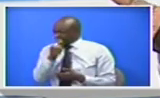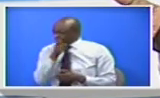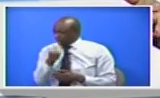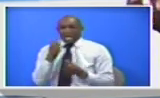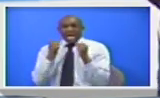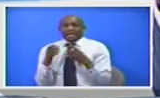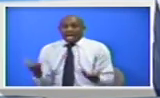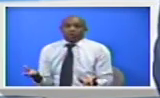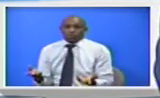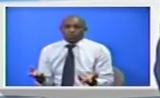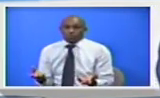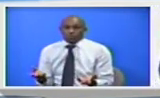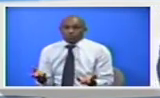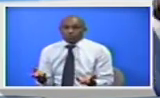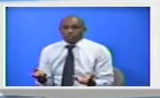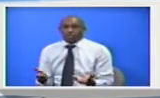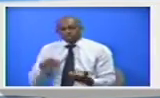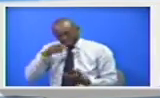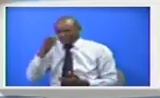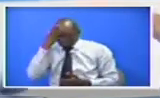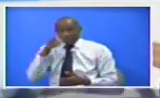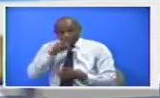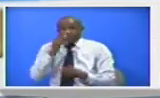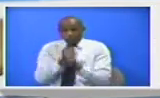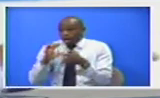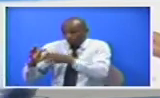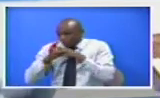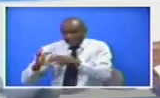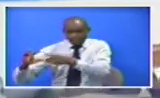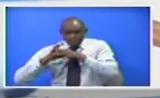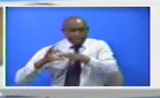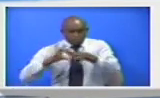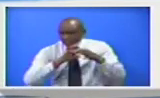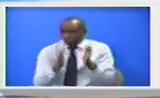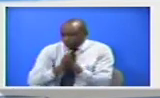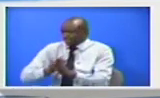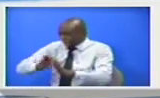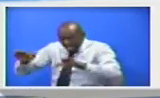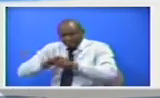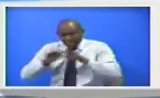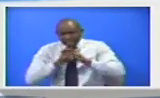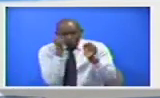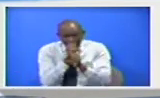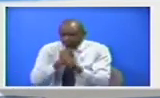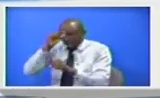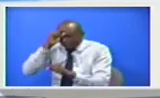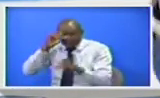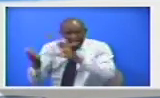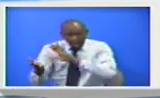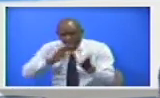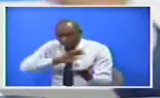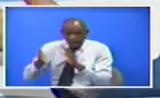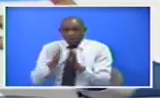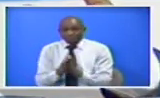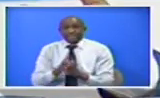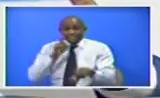ugumu wa kusema ile coordination wa functions za serikali. Tutajua kwamba serikali